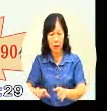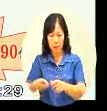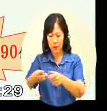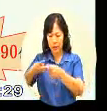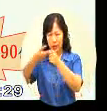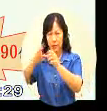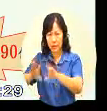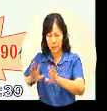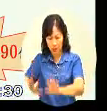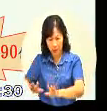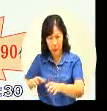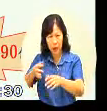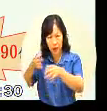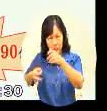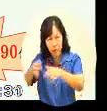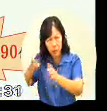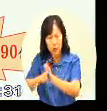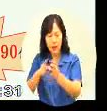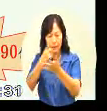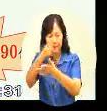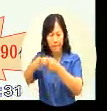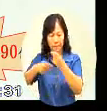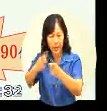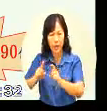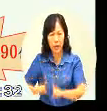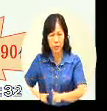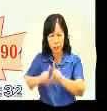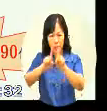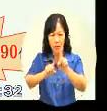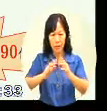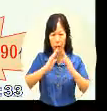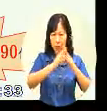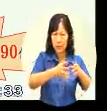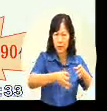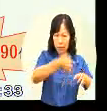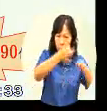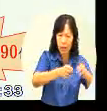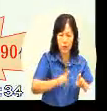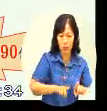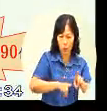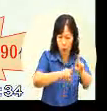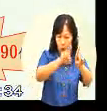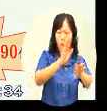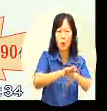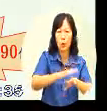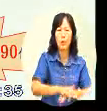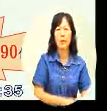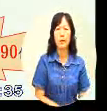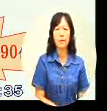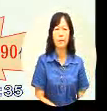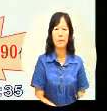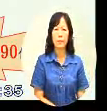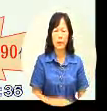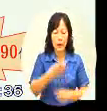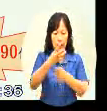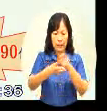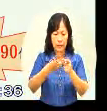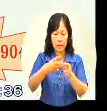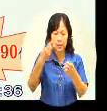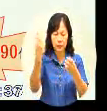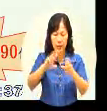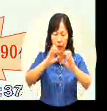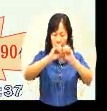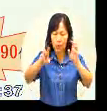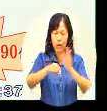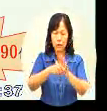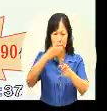呢每一年呢都随着市价在涨。那公告地价呢三年才调一次，照